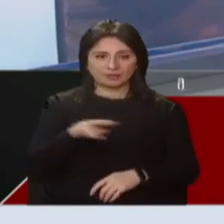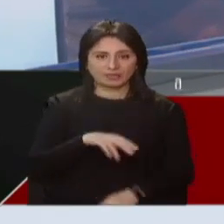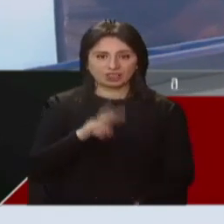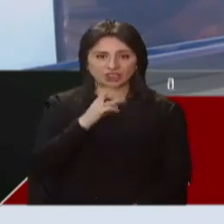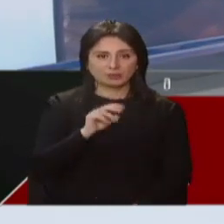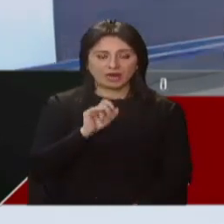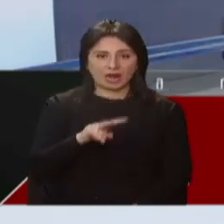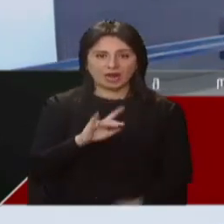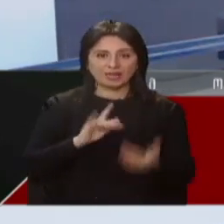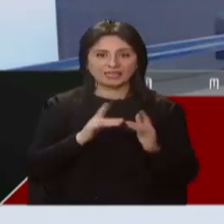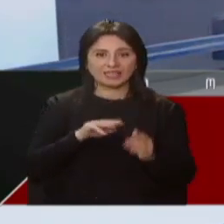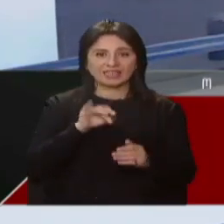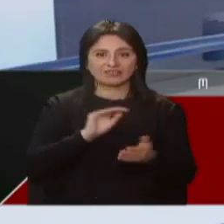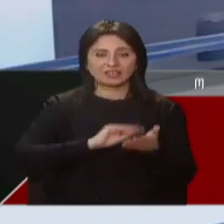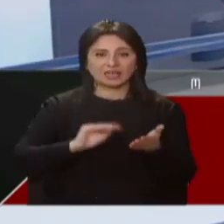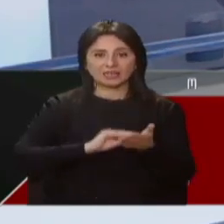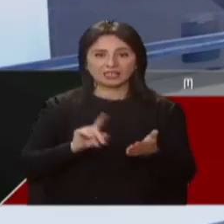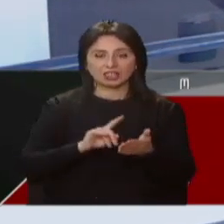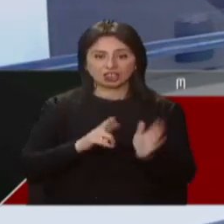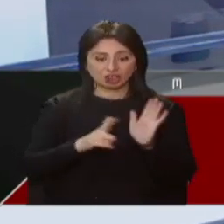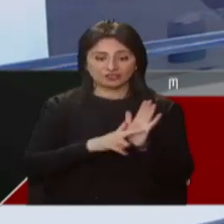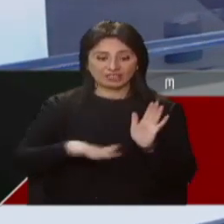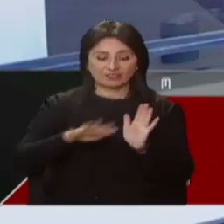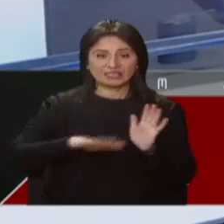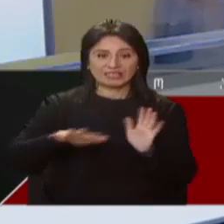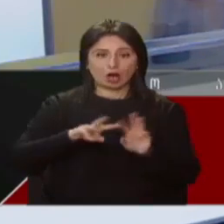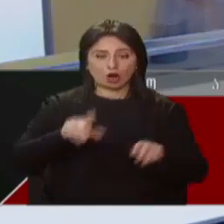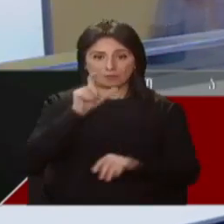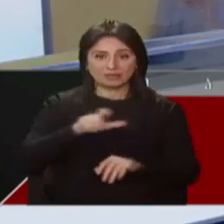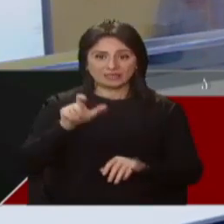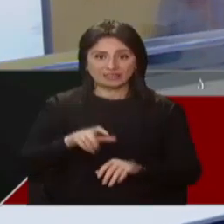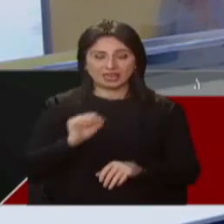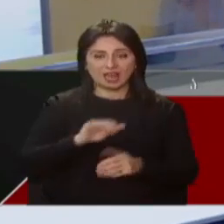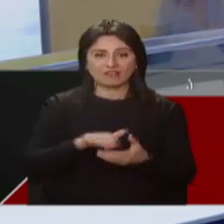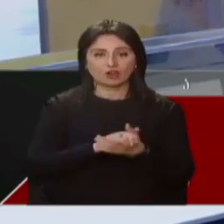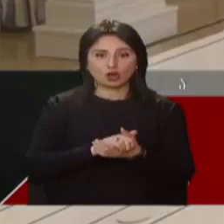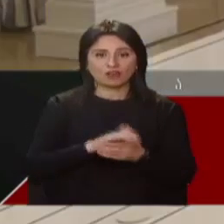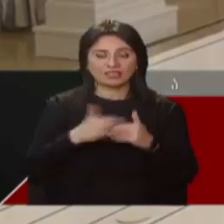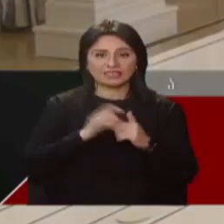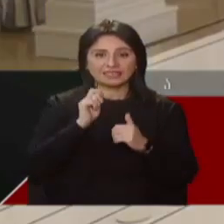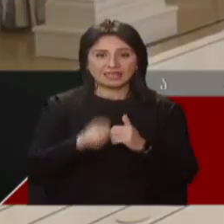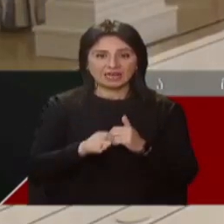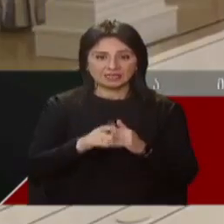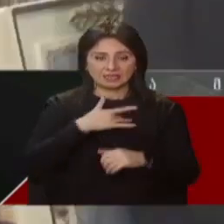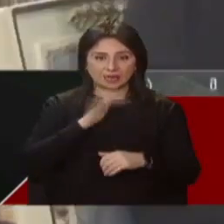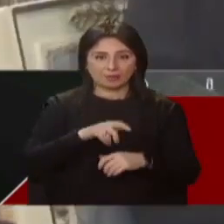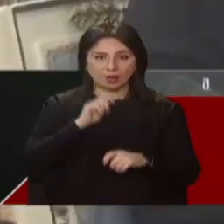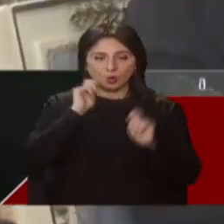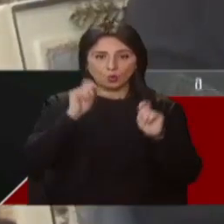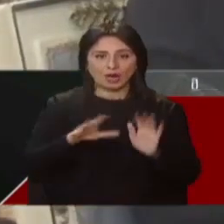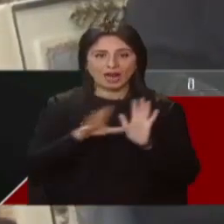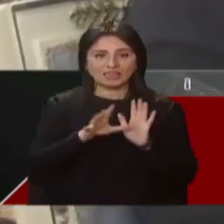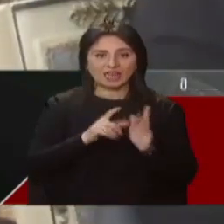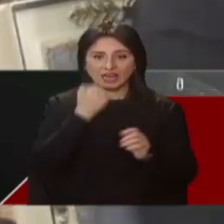დენის შმიგალმა სოციალურ ქსელ Twitter-ში დაწერა, რომ შვიდი ქვეყნის საგარეო საქმეთა მინისტრებთან ევროკავშირის სანქციების გამკაცრება, უკრაინის